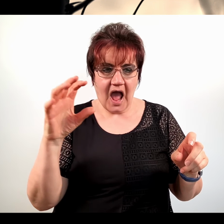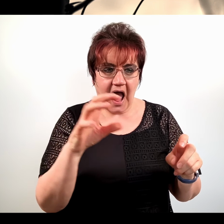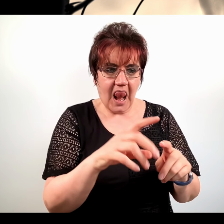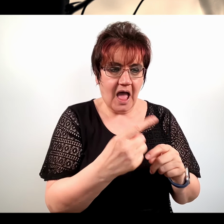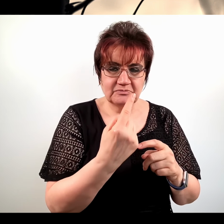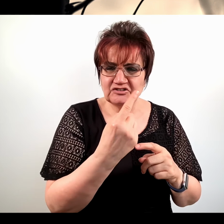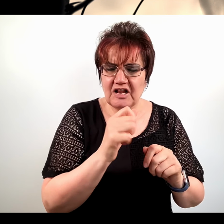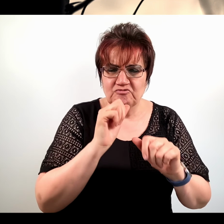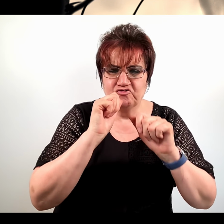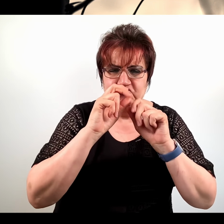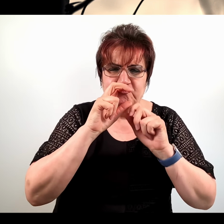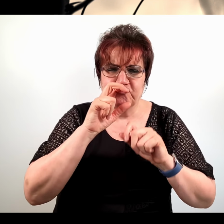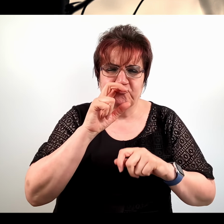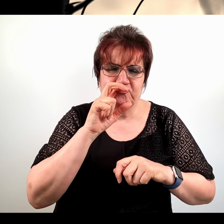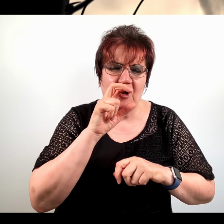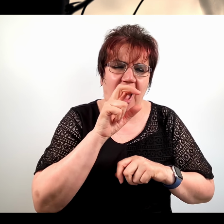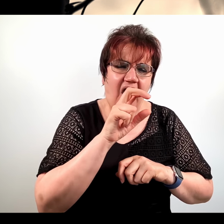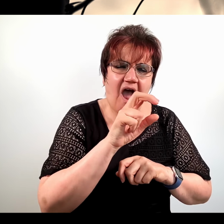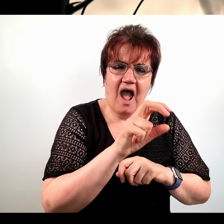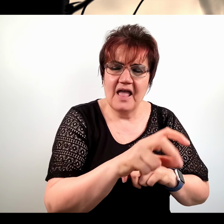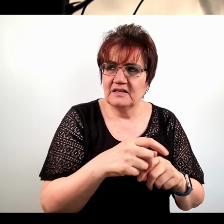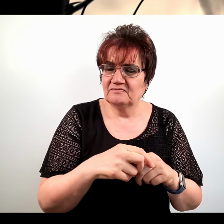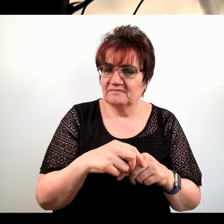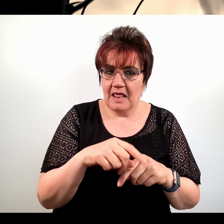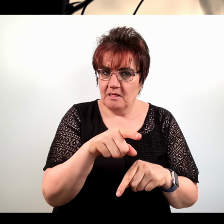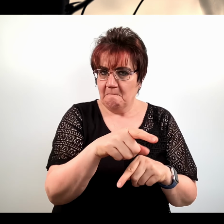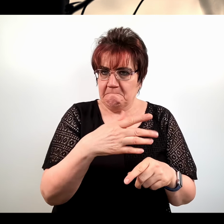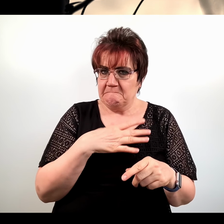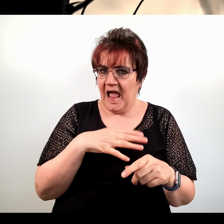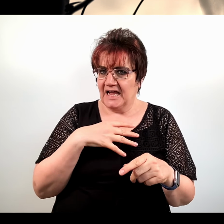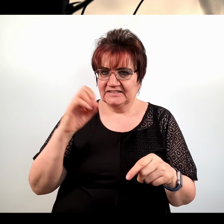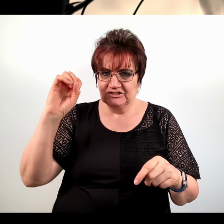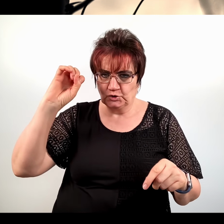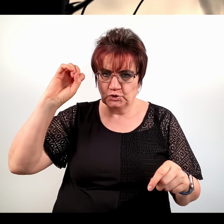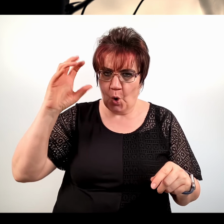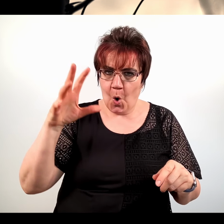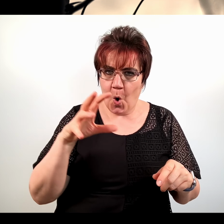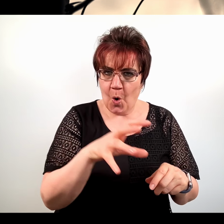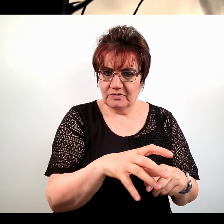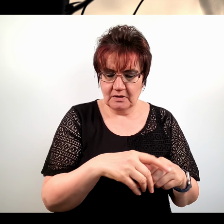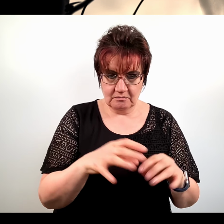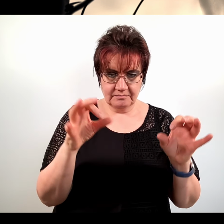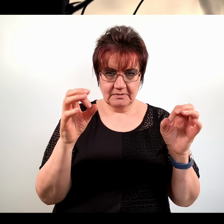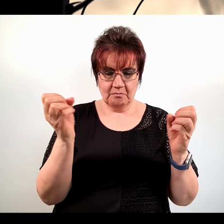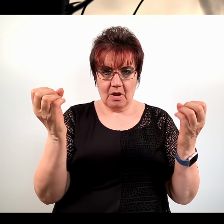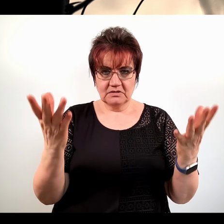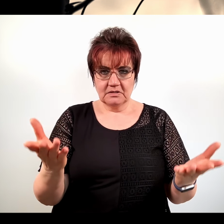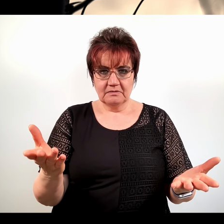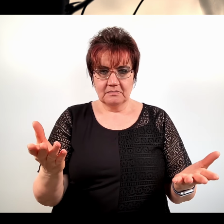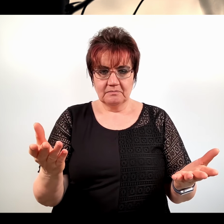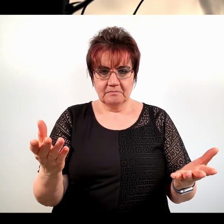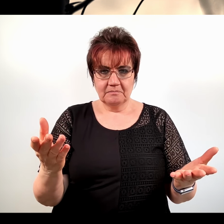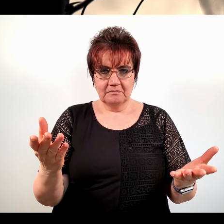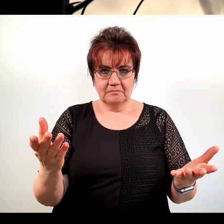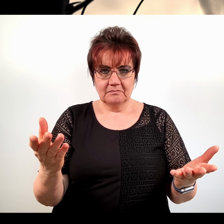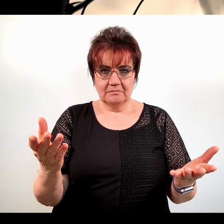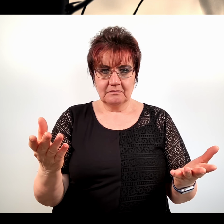Der aber schrie und wehrte sich gegen die Sonnenstrahlen und dann ganz plötzlich